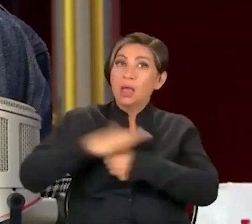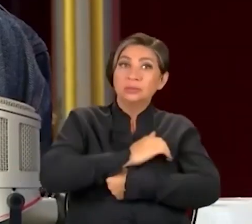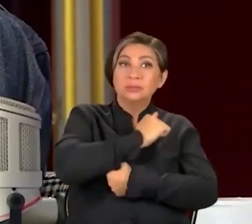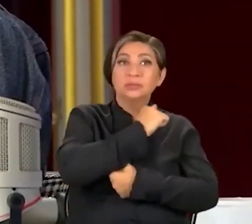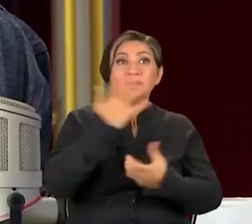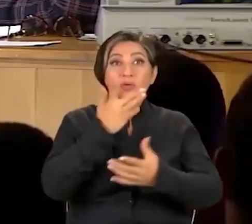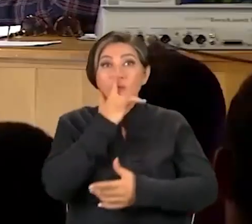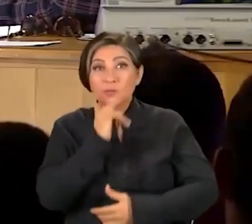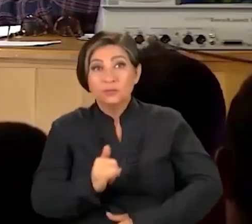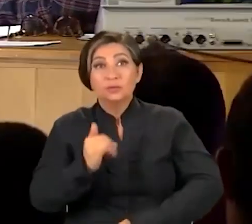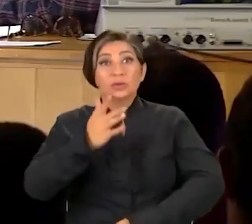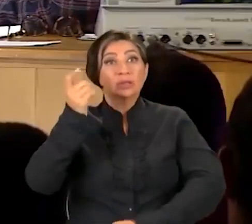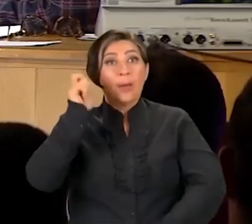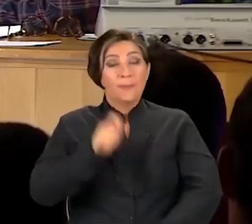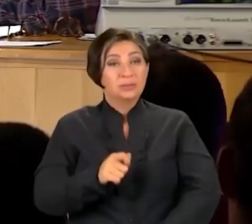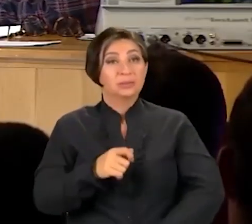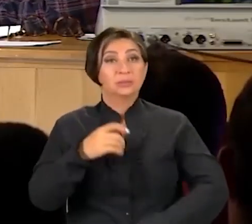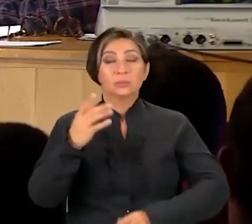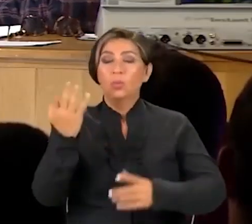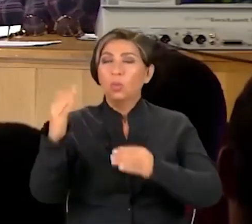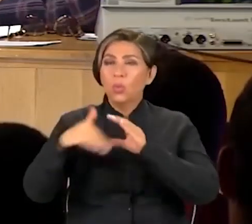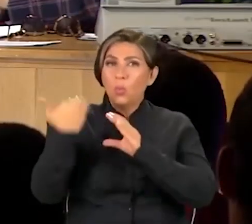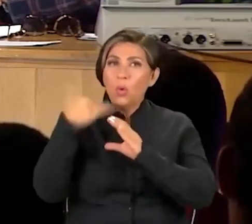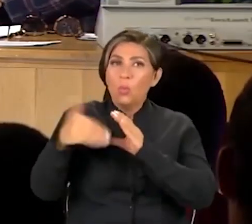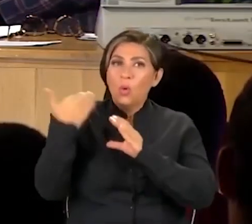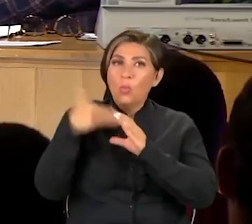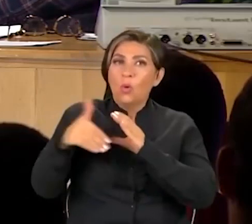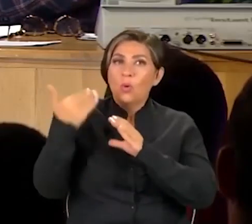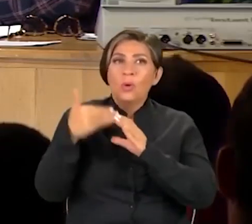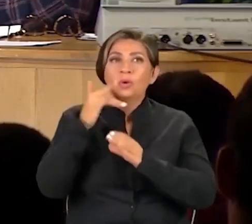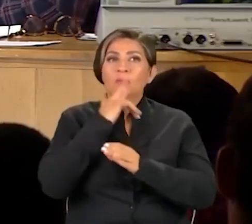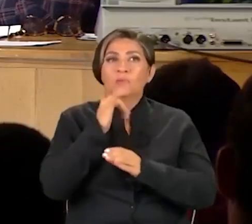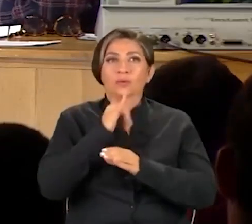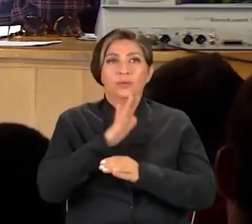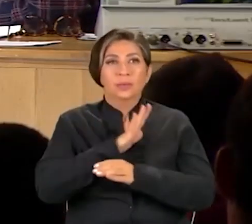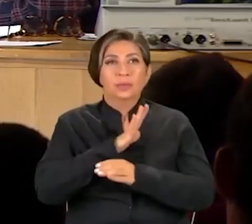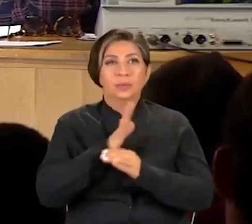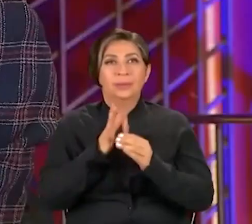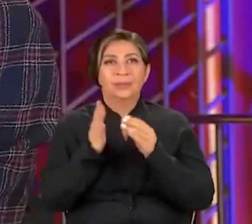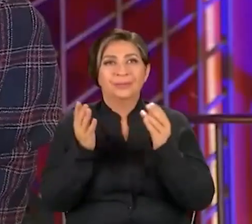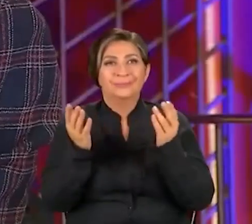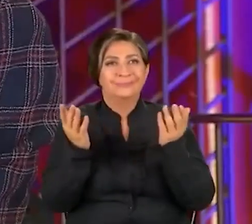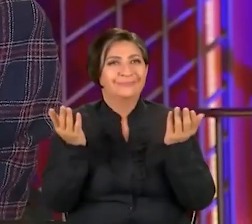küfür edersin, bilmem ne yaparsın diye yorum yazıyorlar. Yorum yazarken de küfür ediyorlar.